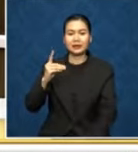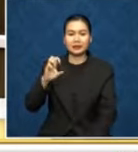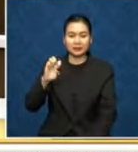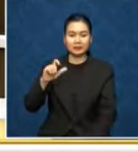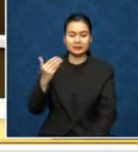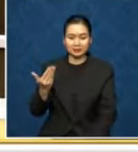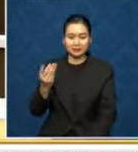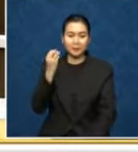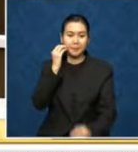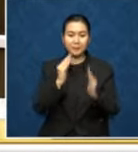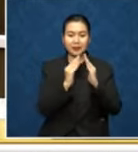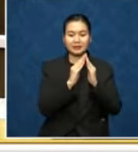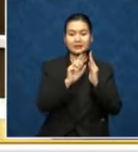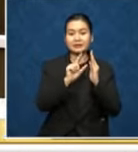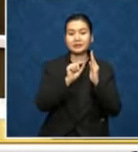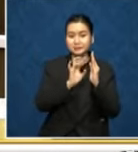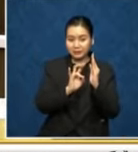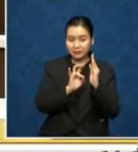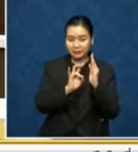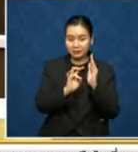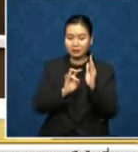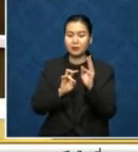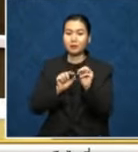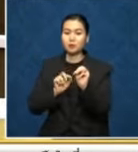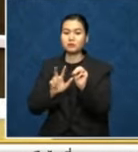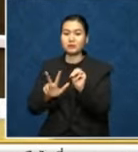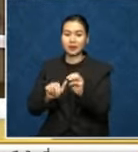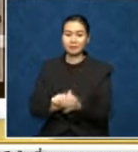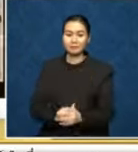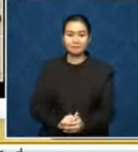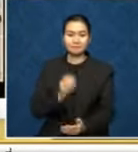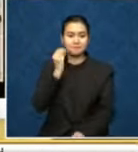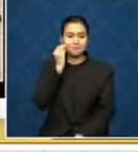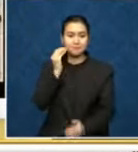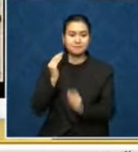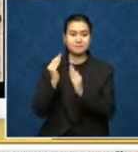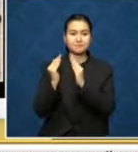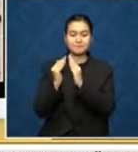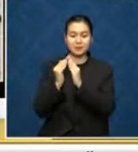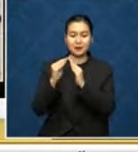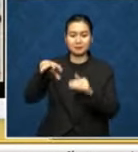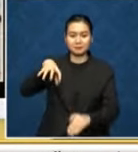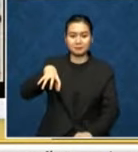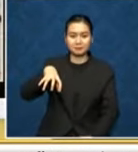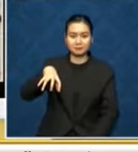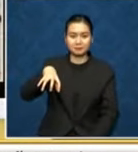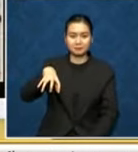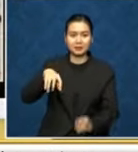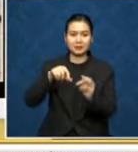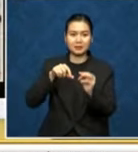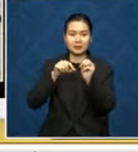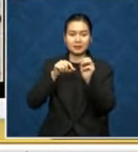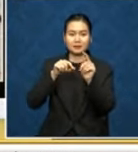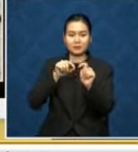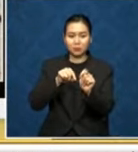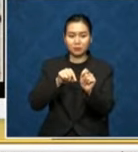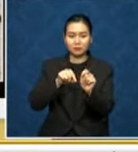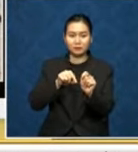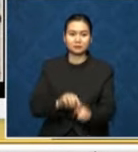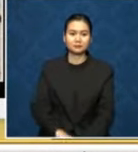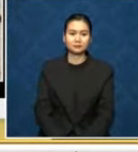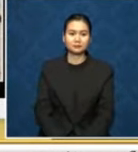ที่27หมู่3บ้านตานวลตำบลกันทอมอำเภอคุ